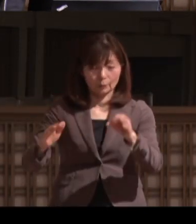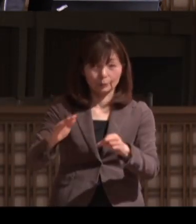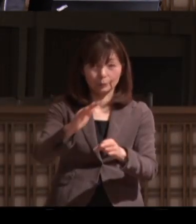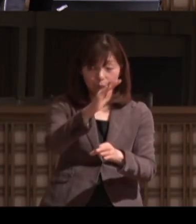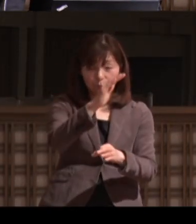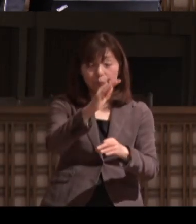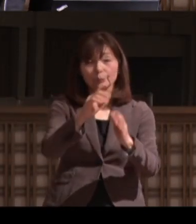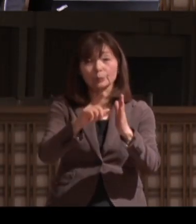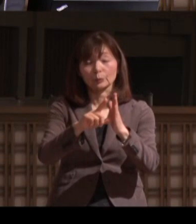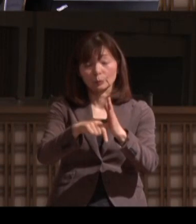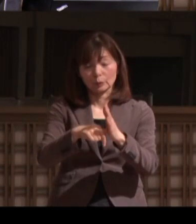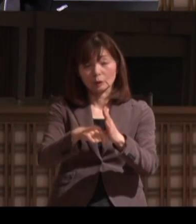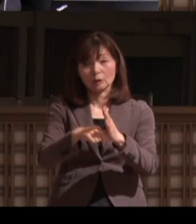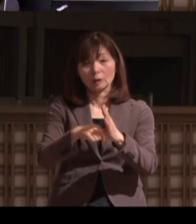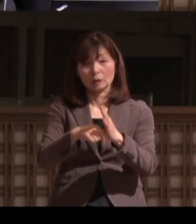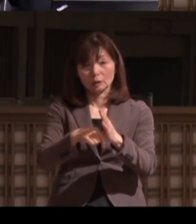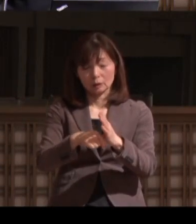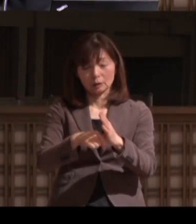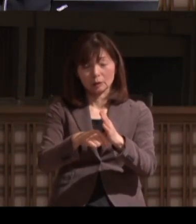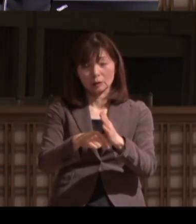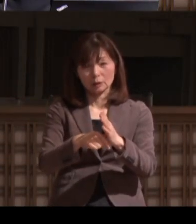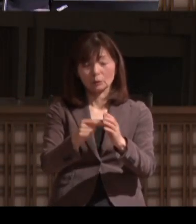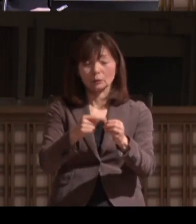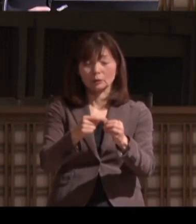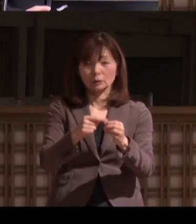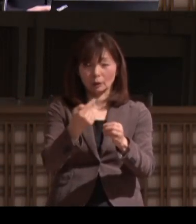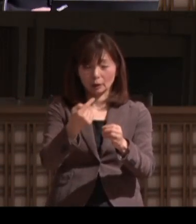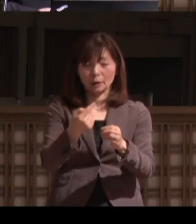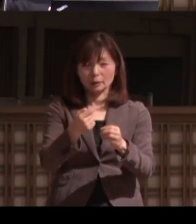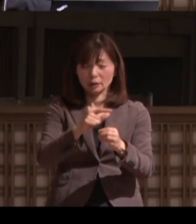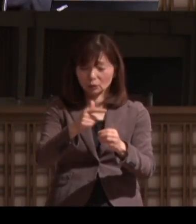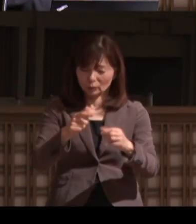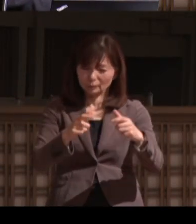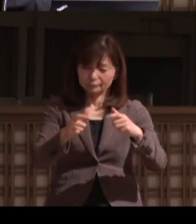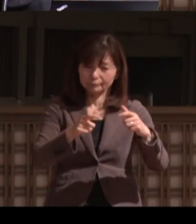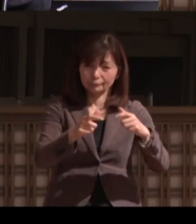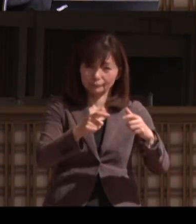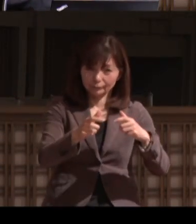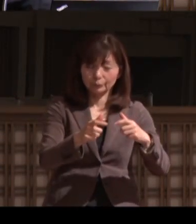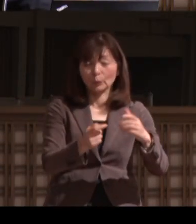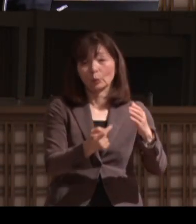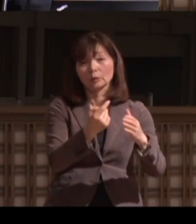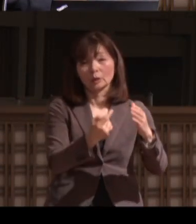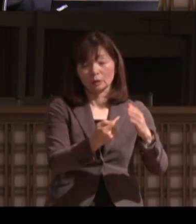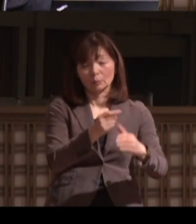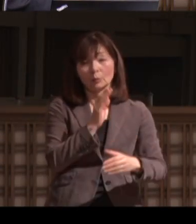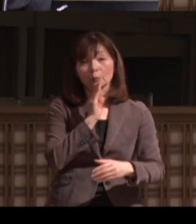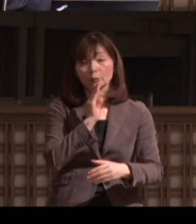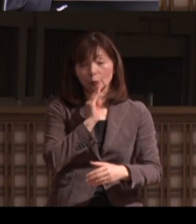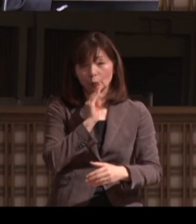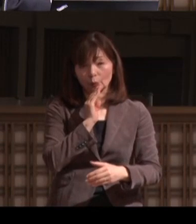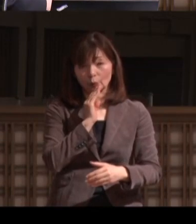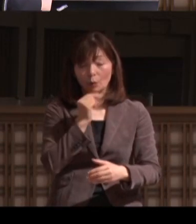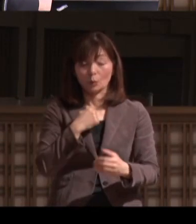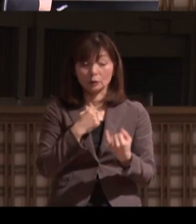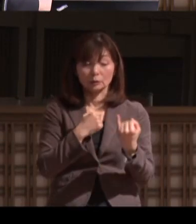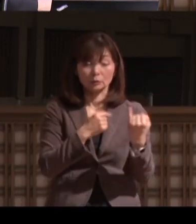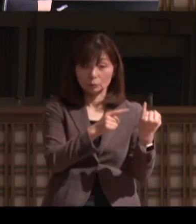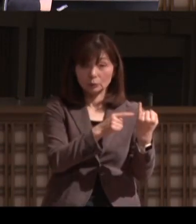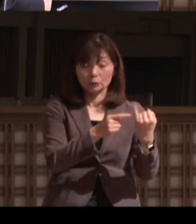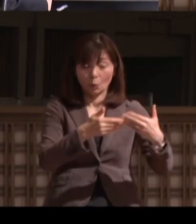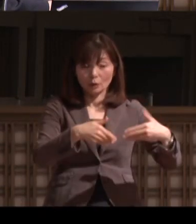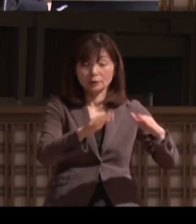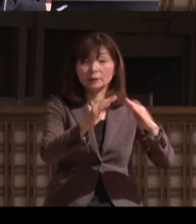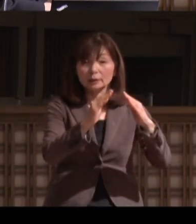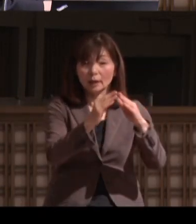中心にですねま多くの歪があるのも確かだと思います私の妻の実家付近の